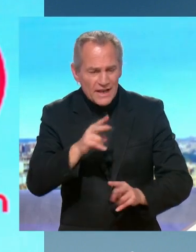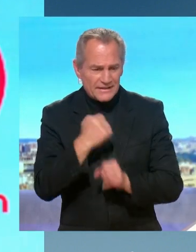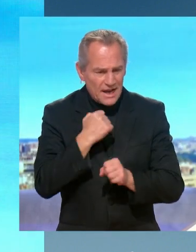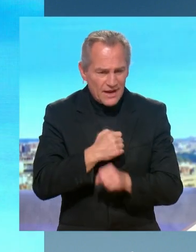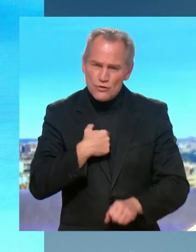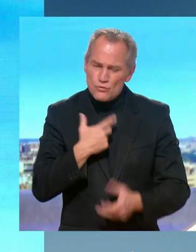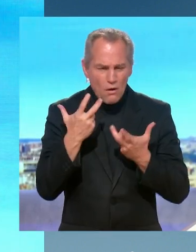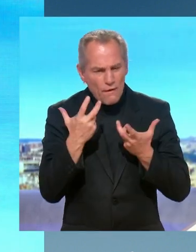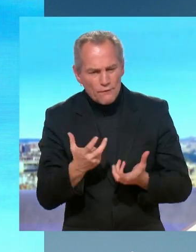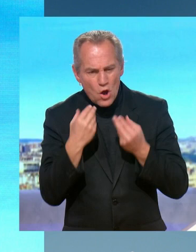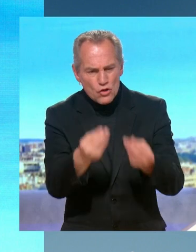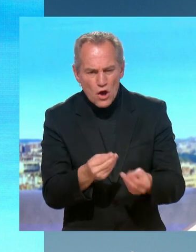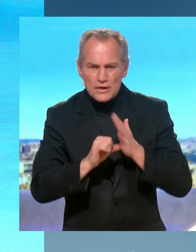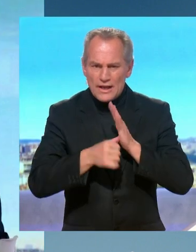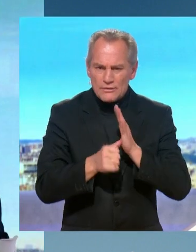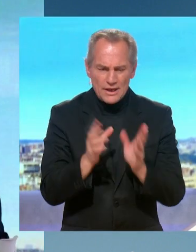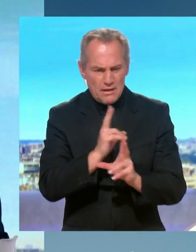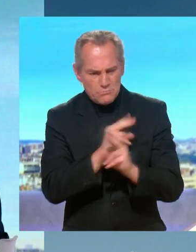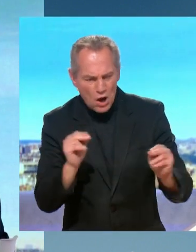et on veut expulser... – Donc ça, c'est le fameux article 3 ?